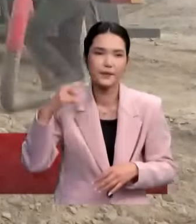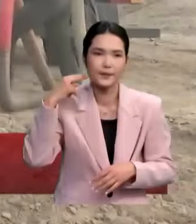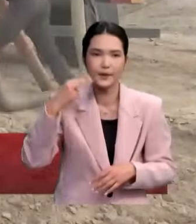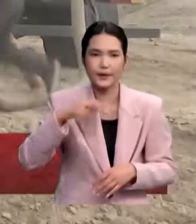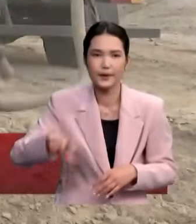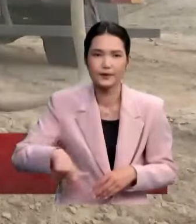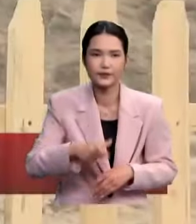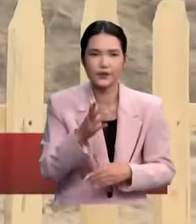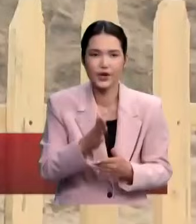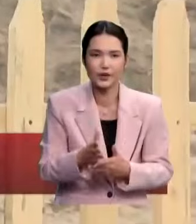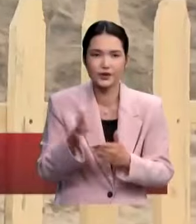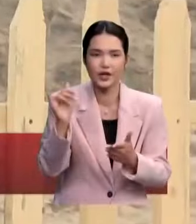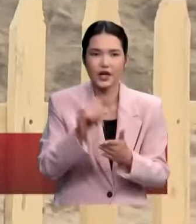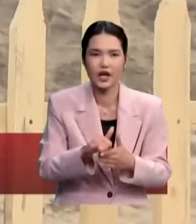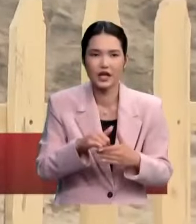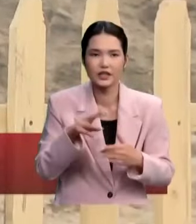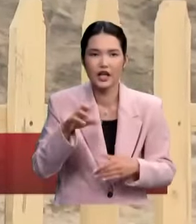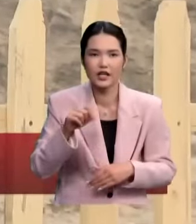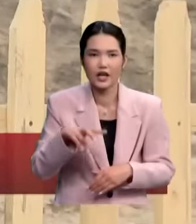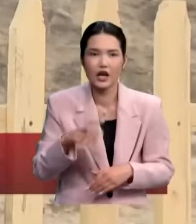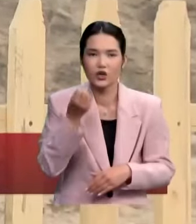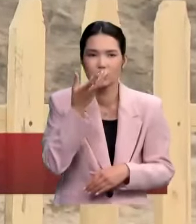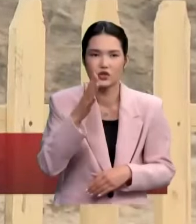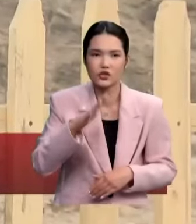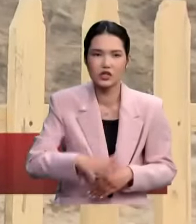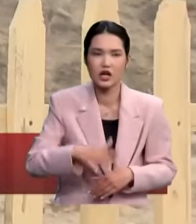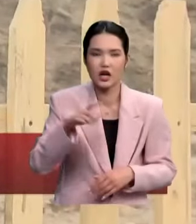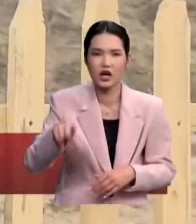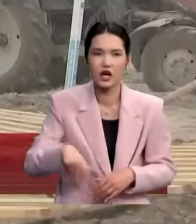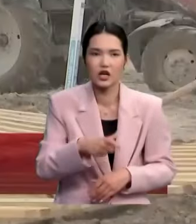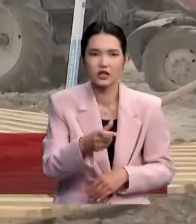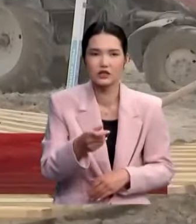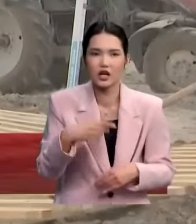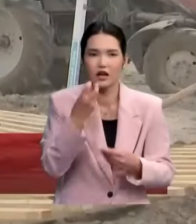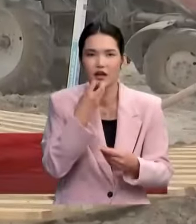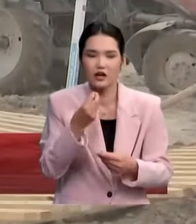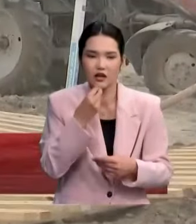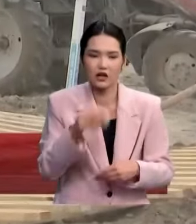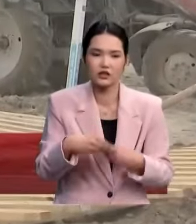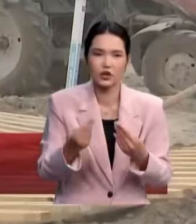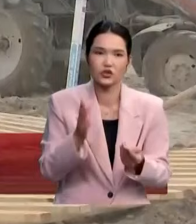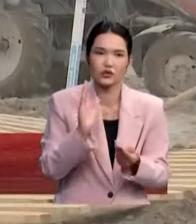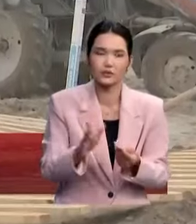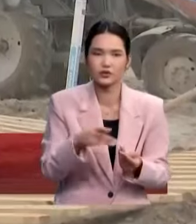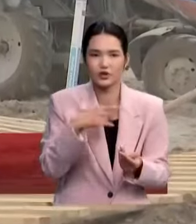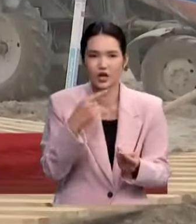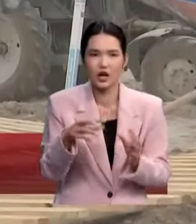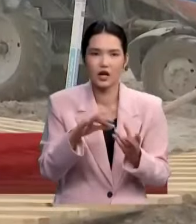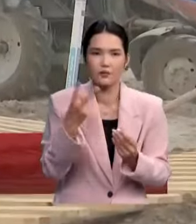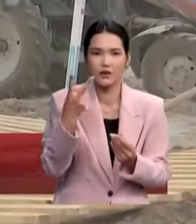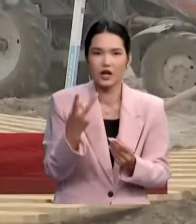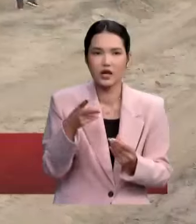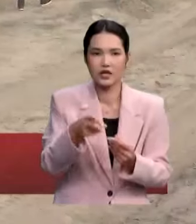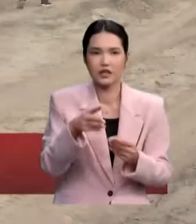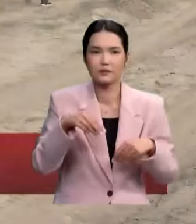бойында орналасқан. Сондықтан егілген талдар мен гүлзарлар жол бойына көрік беретін болады дейді ұйымдастырушылар. Жалпы 2000